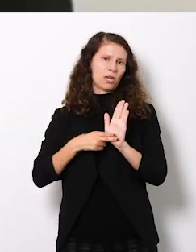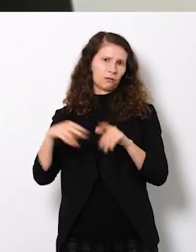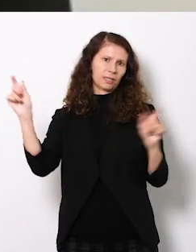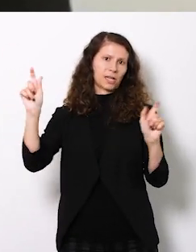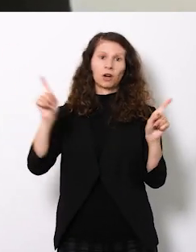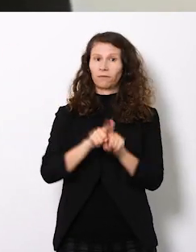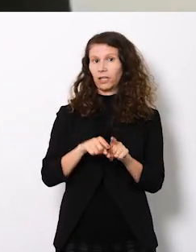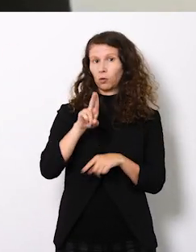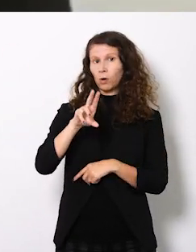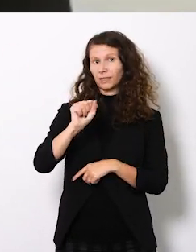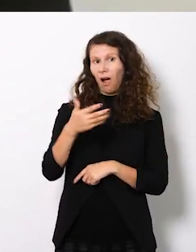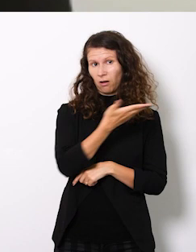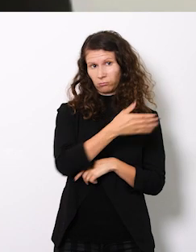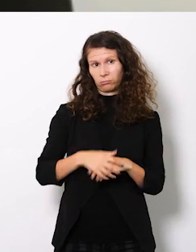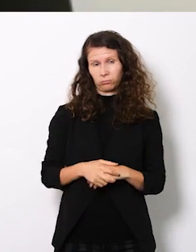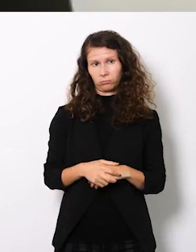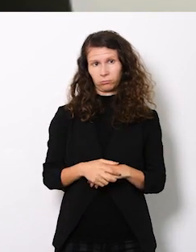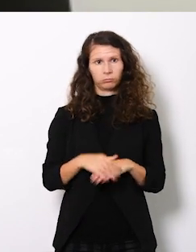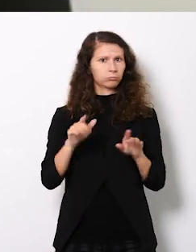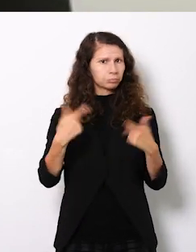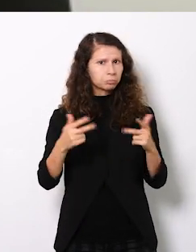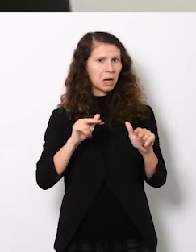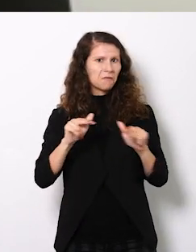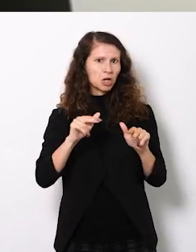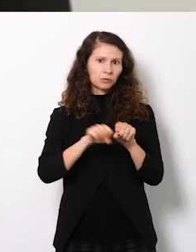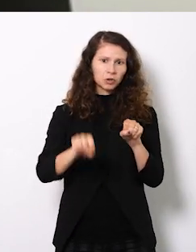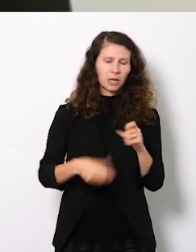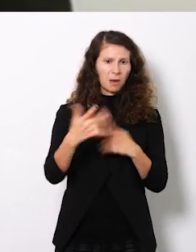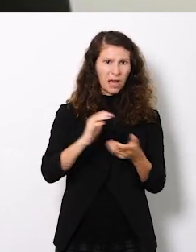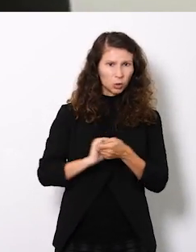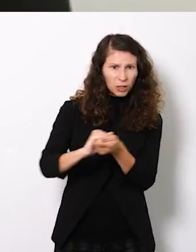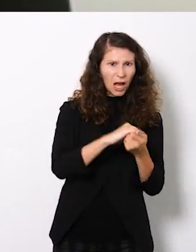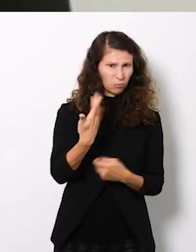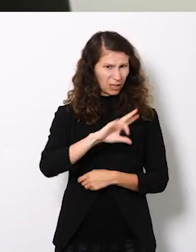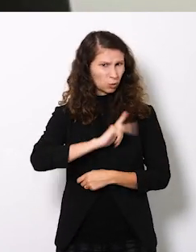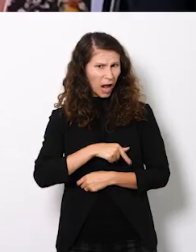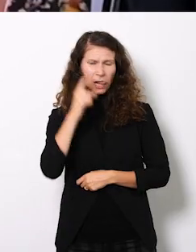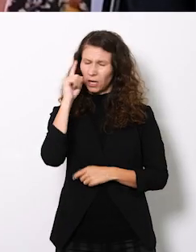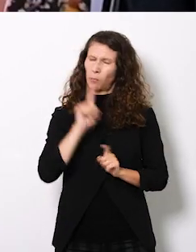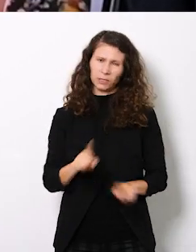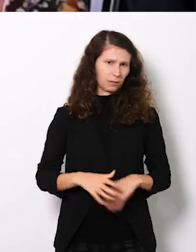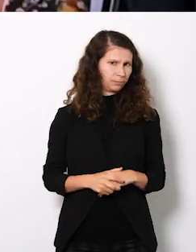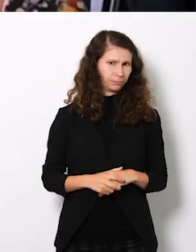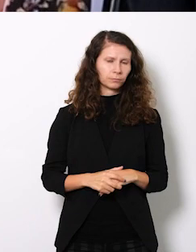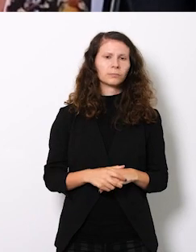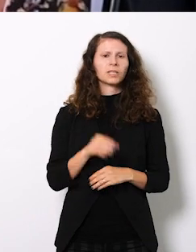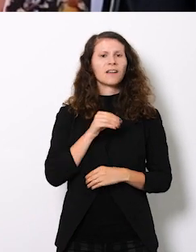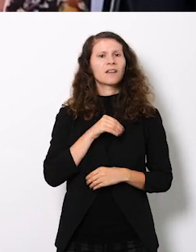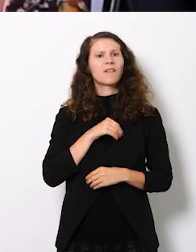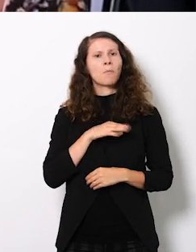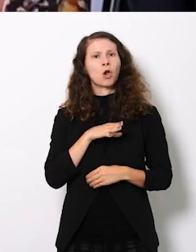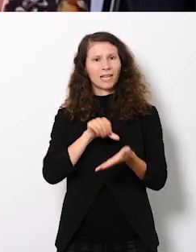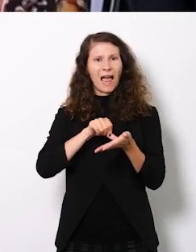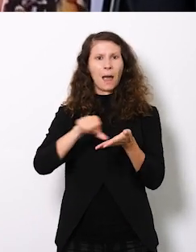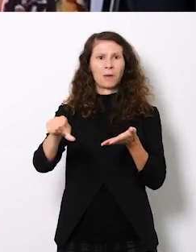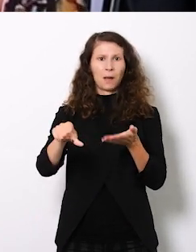wie in den USA. Wird dann unser Wirtschaftssystem sozialer und solidarischer? Ich glaube nicht. Eine Vermögensabgabe, Frau Bentele, halte